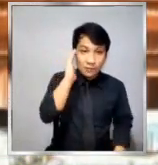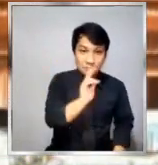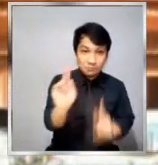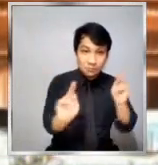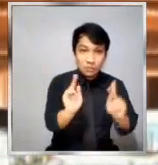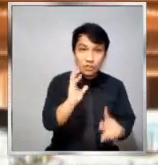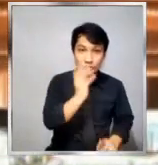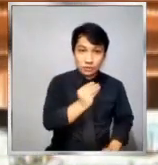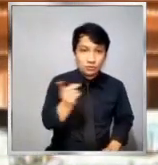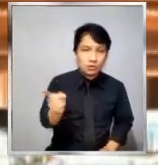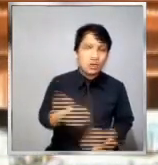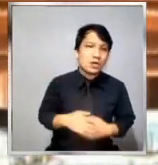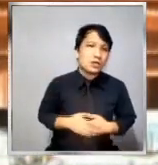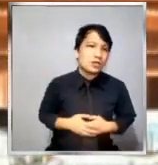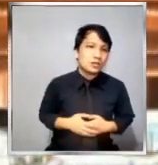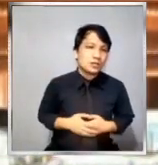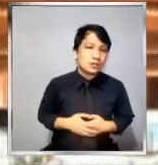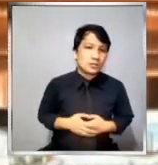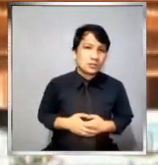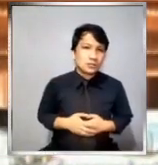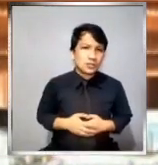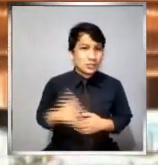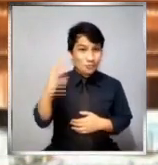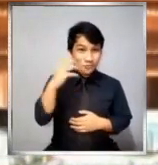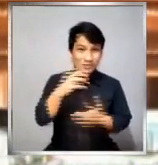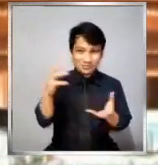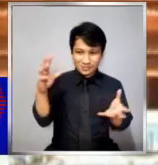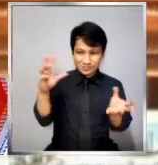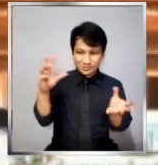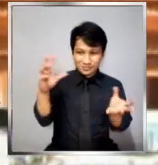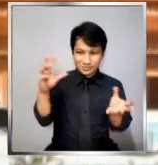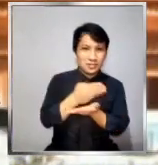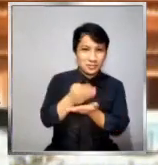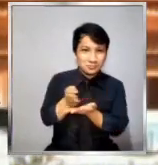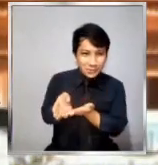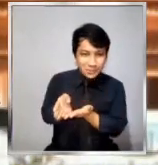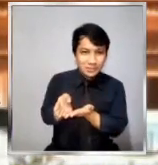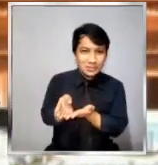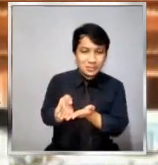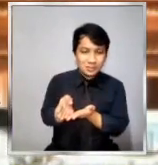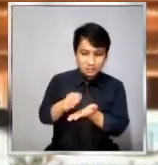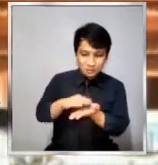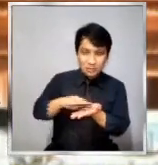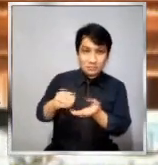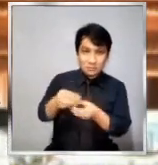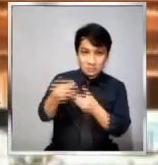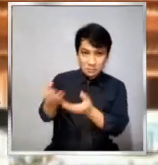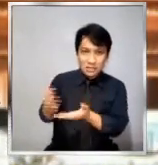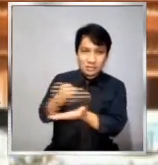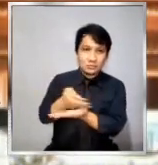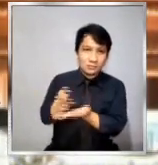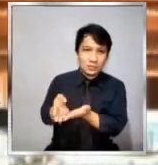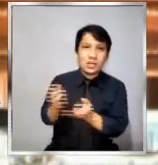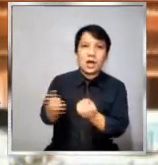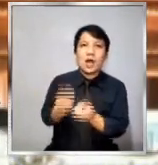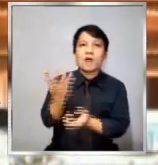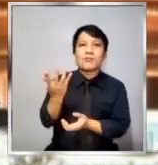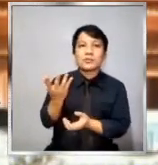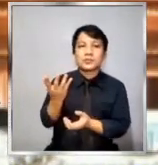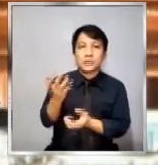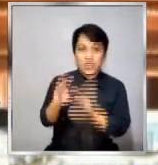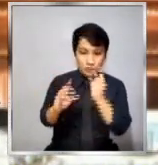yung estimated project, tapos magkano ang winning bid,